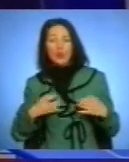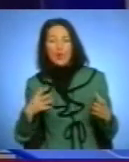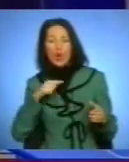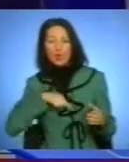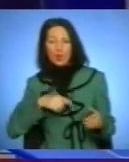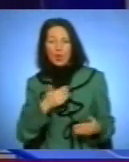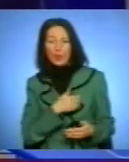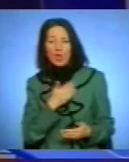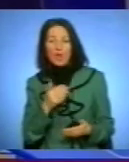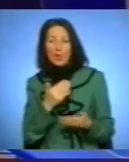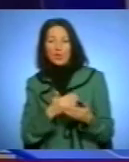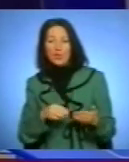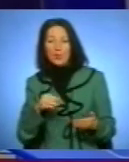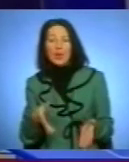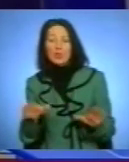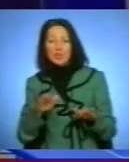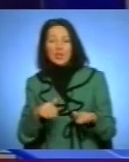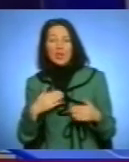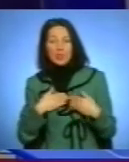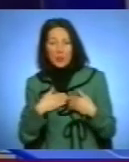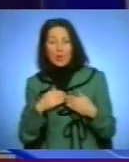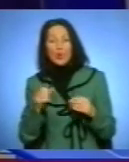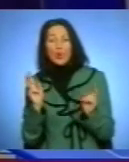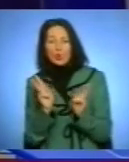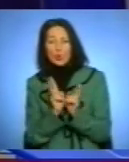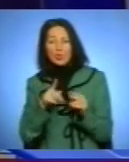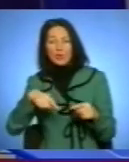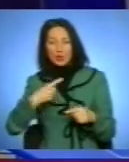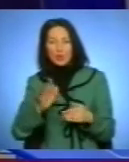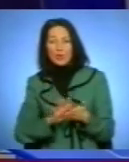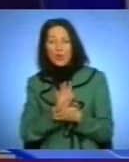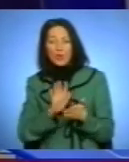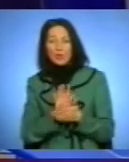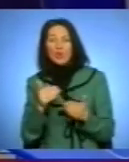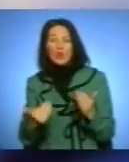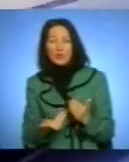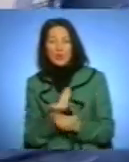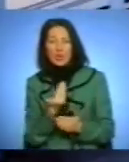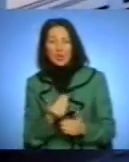бажає вам канал ТТБ. Залишайтеся разом з нами і до зустрічі у наступних випусках вістей.